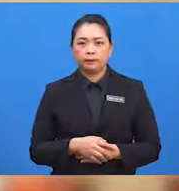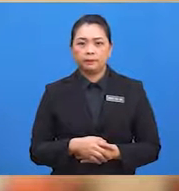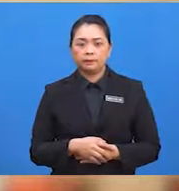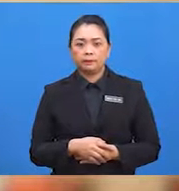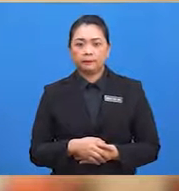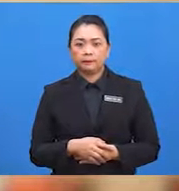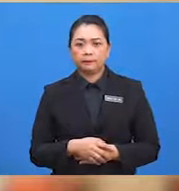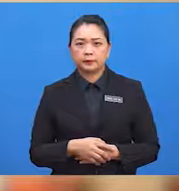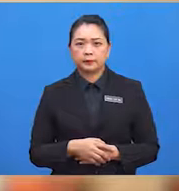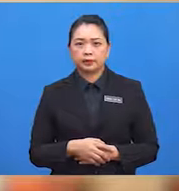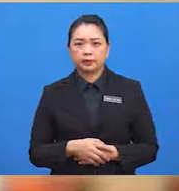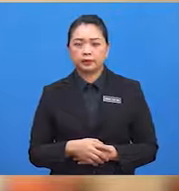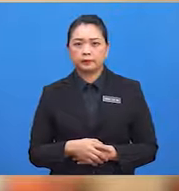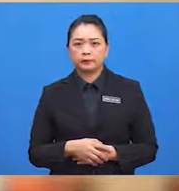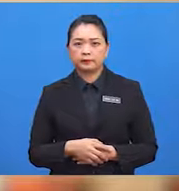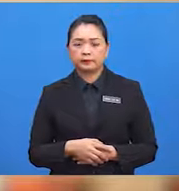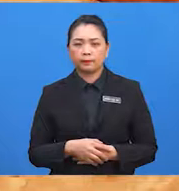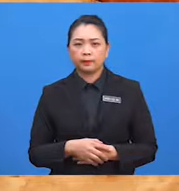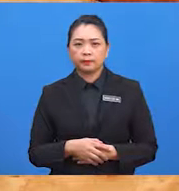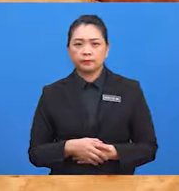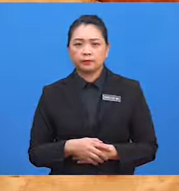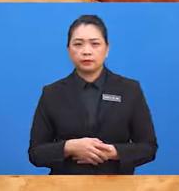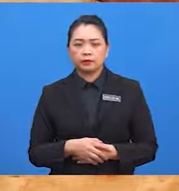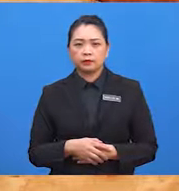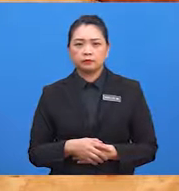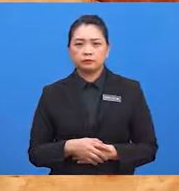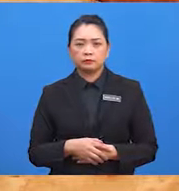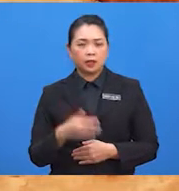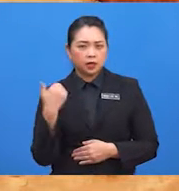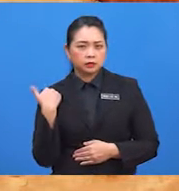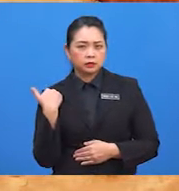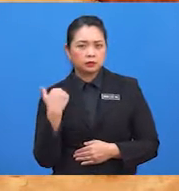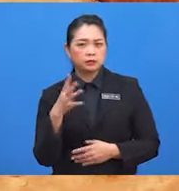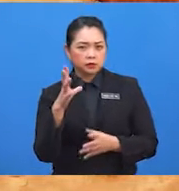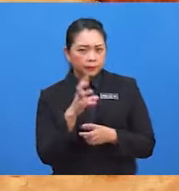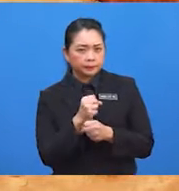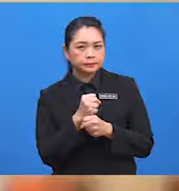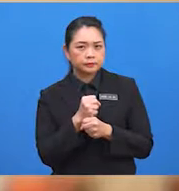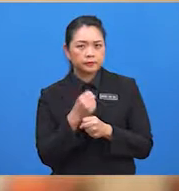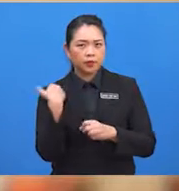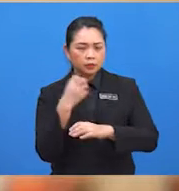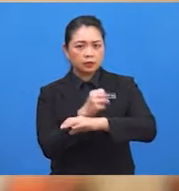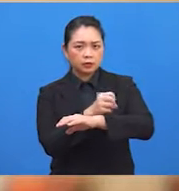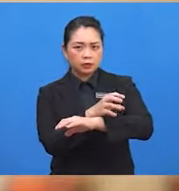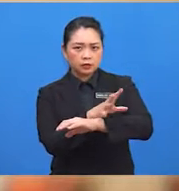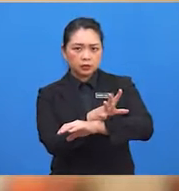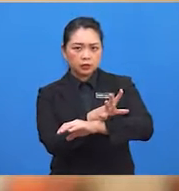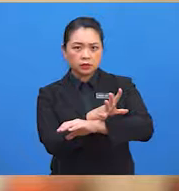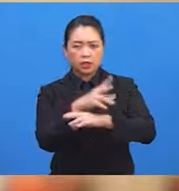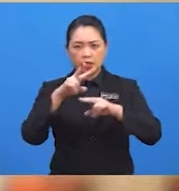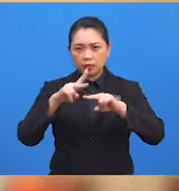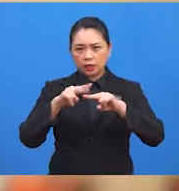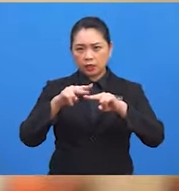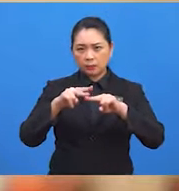Maurice Boussin. Dari kajian tersebut menyatakan bahawa terdapat kesan garam pada badan